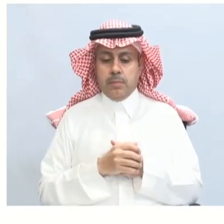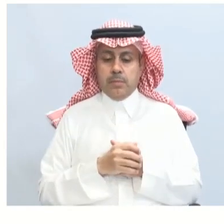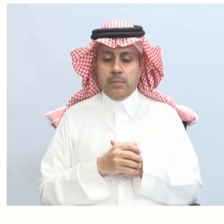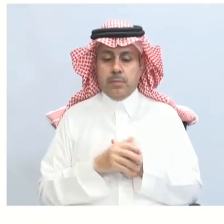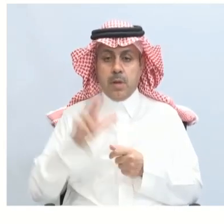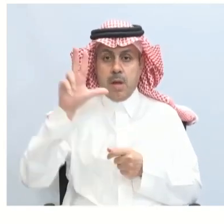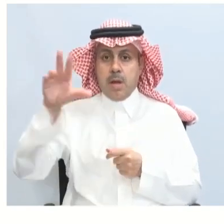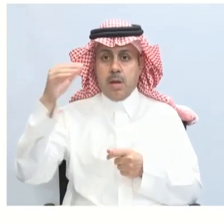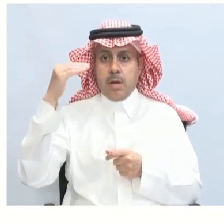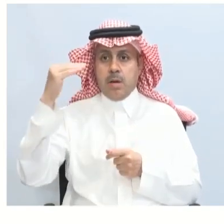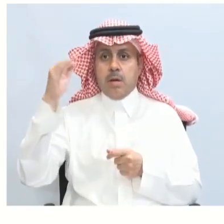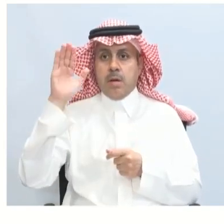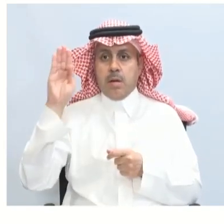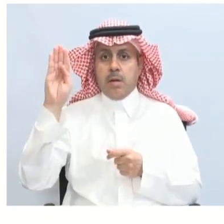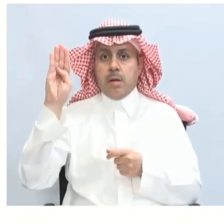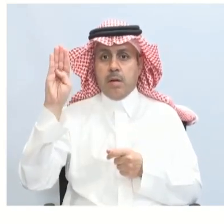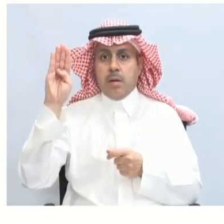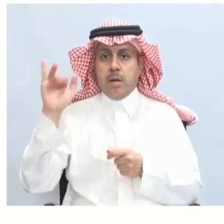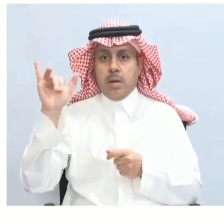الحكيم ما معنى كلمه